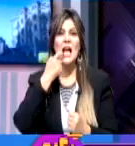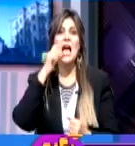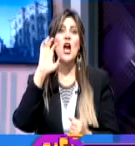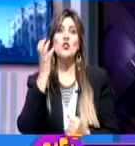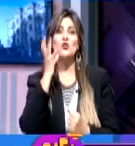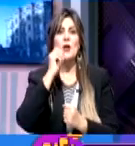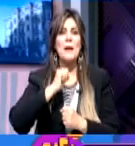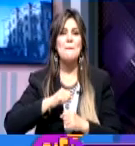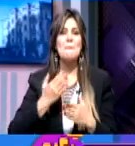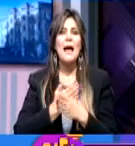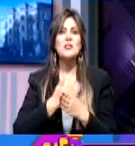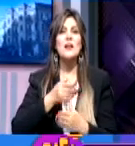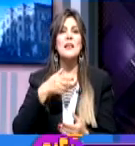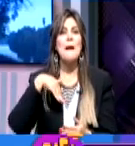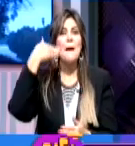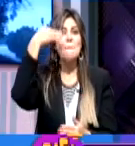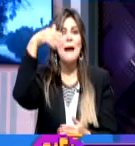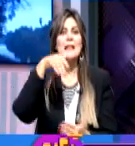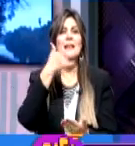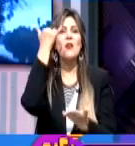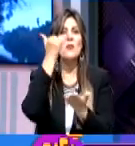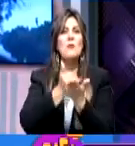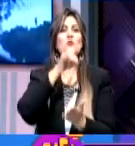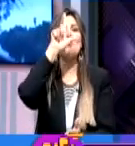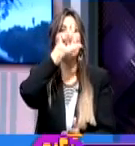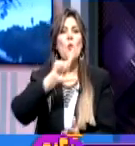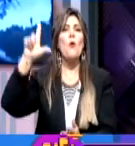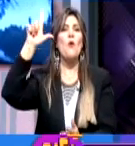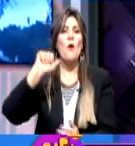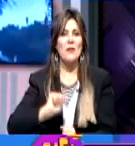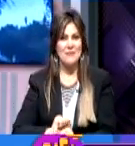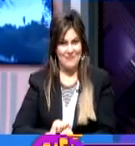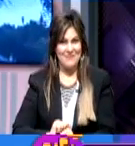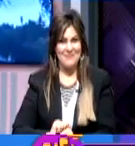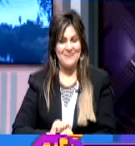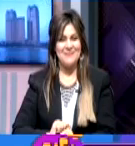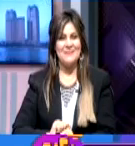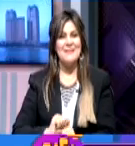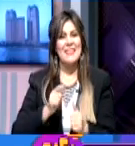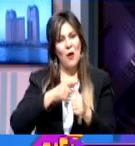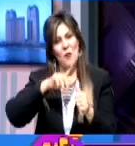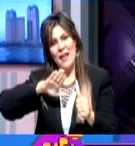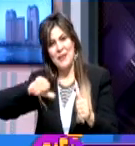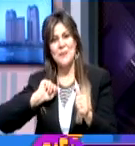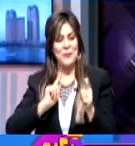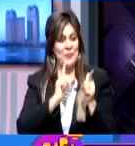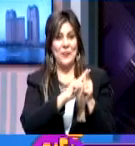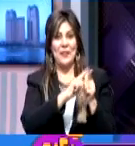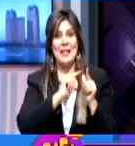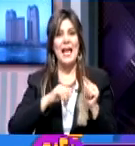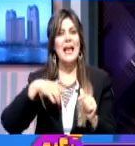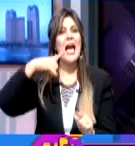يبقى هو عنده الدافع مؤهل ان هو يتعلم ده. طبعا البنيه التحتيه. البنيه التحتيه من حيث الشبكات، النت